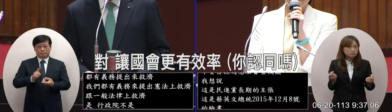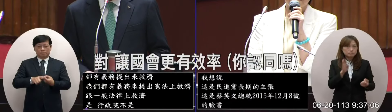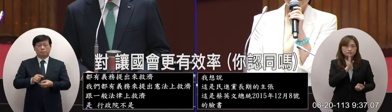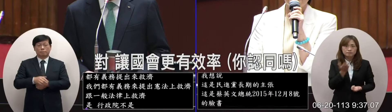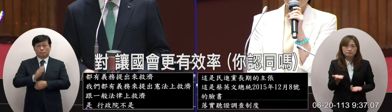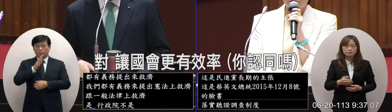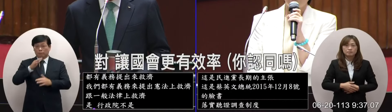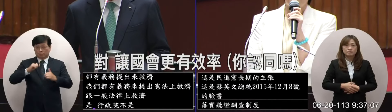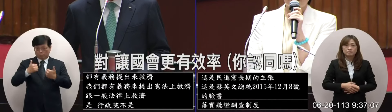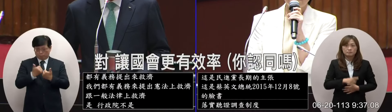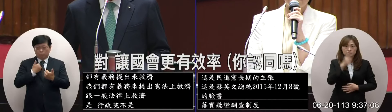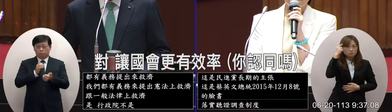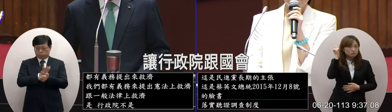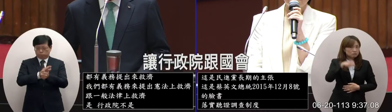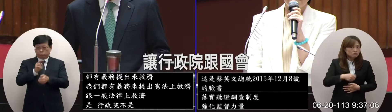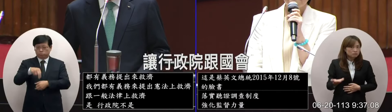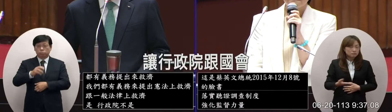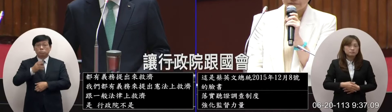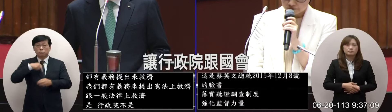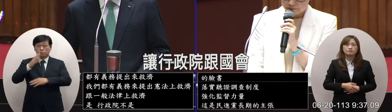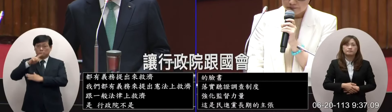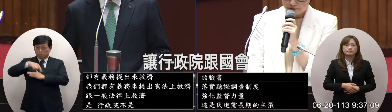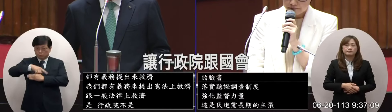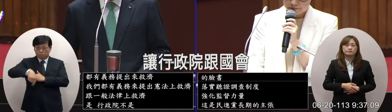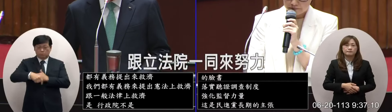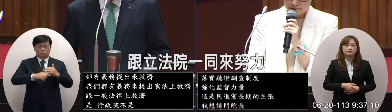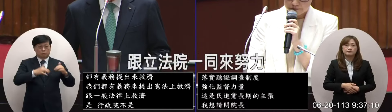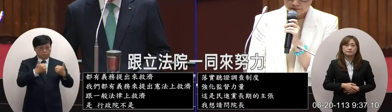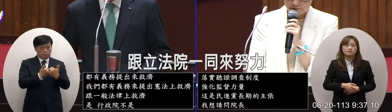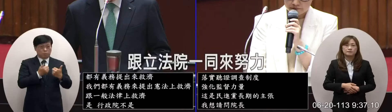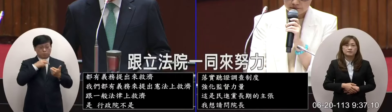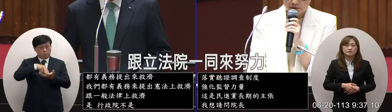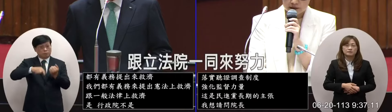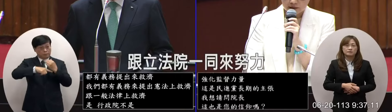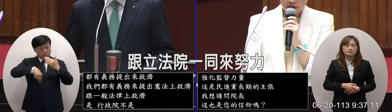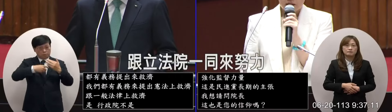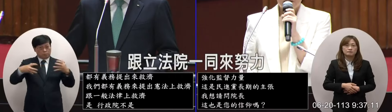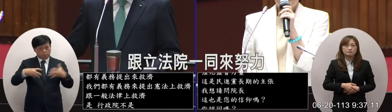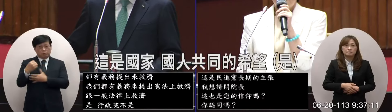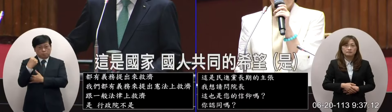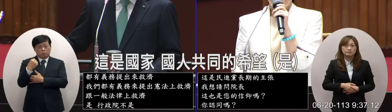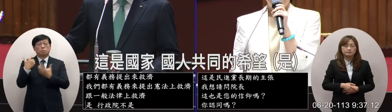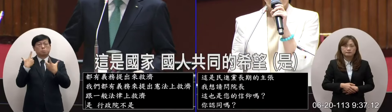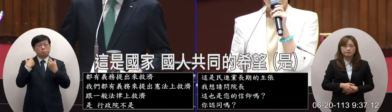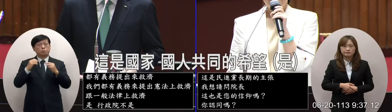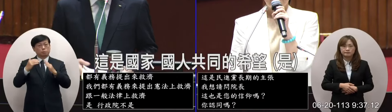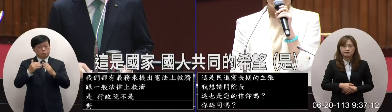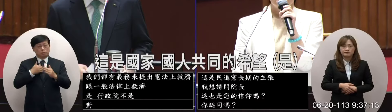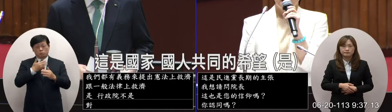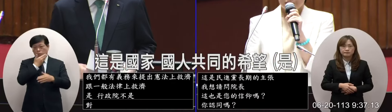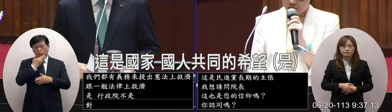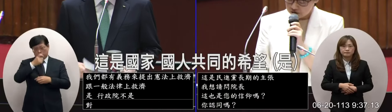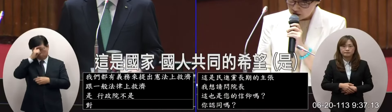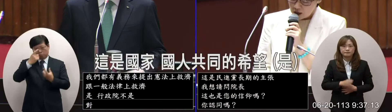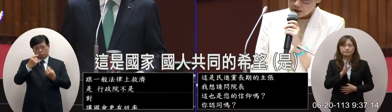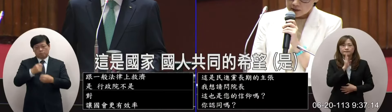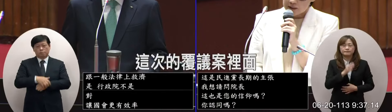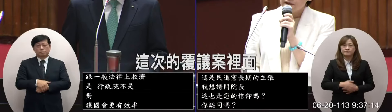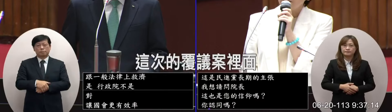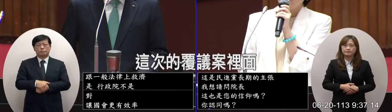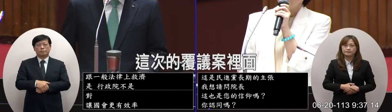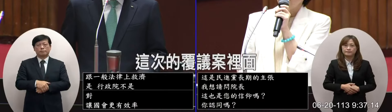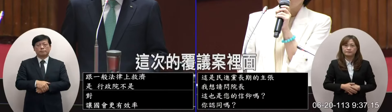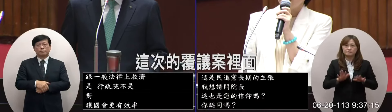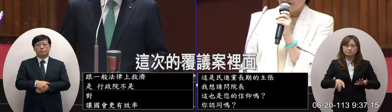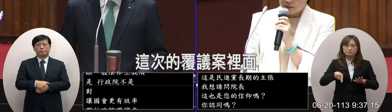对，让国会更有效率，那行政院跟国会跟立法院一同来努力，这是国家国人共同的希望。 是，